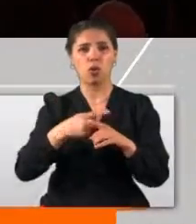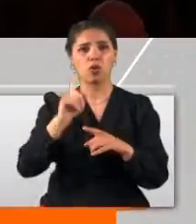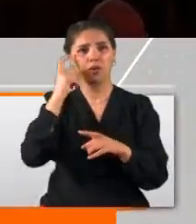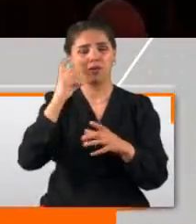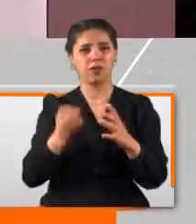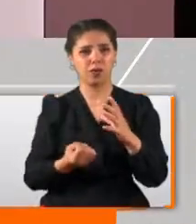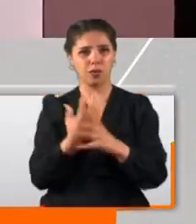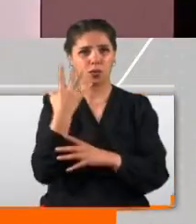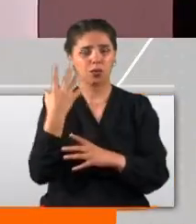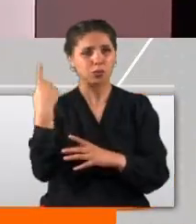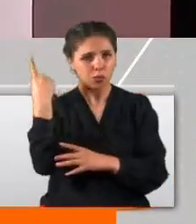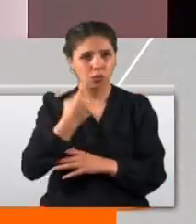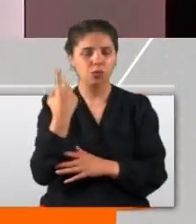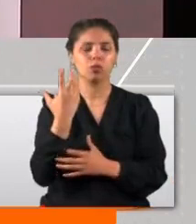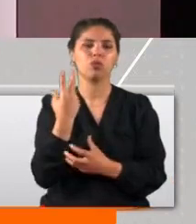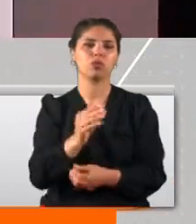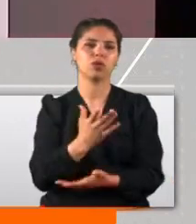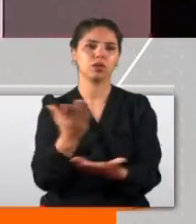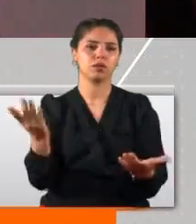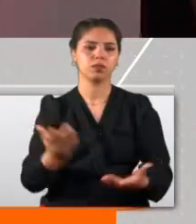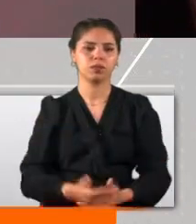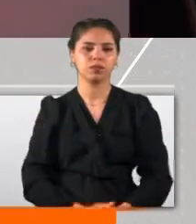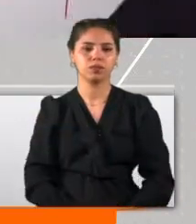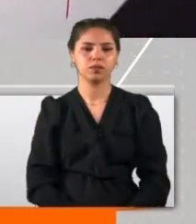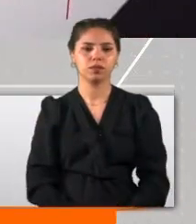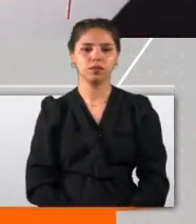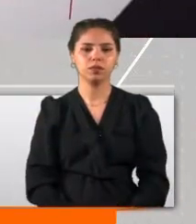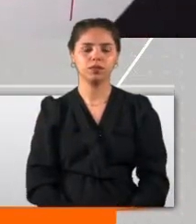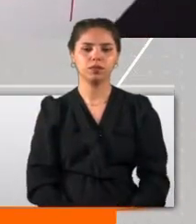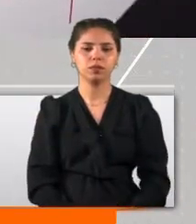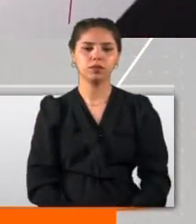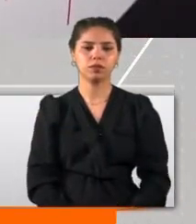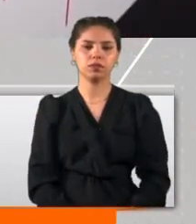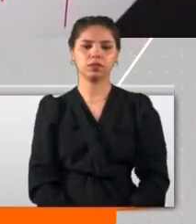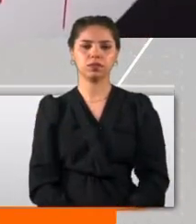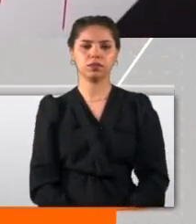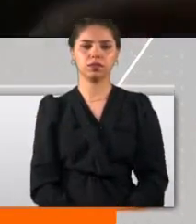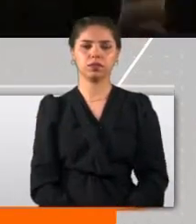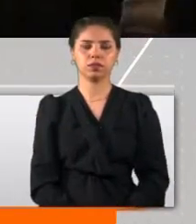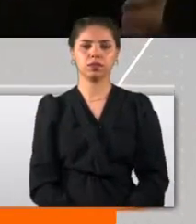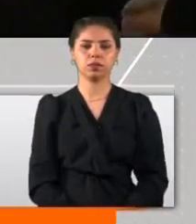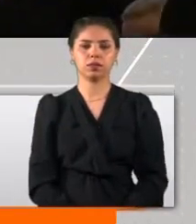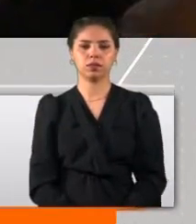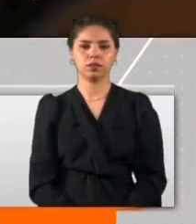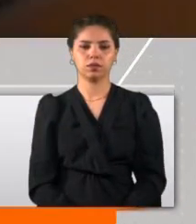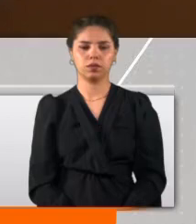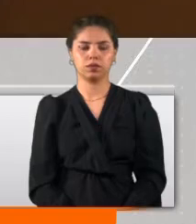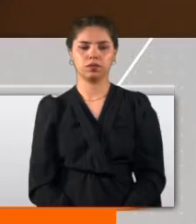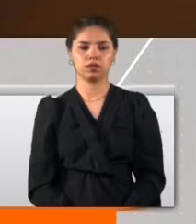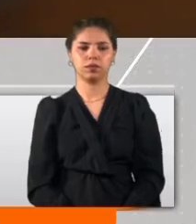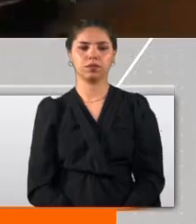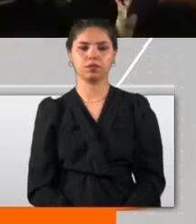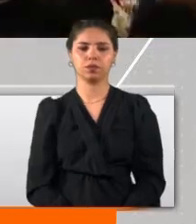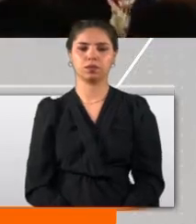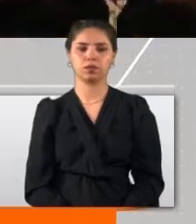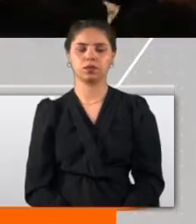girişimler beklediğimiz neticeyi doğurmadı. Sayın Babacan biraz daha farklı meselelere yaklaşıyor. Bundan dolayı